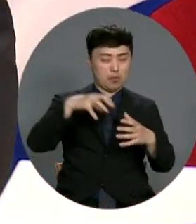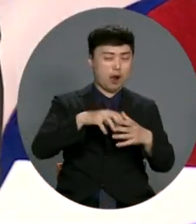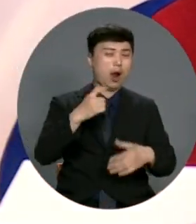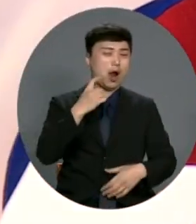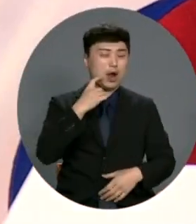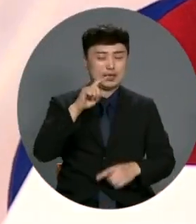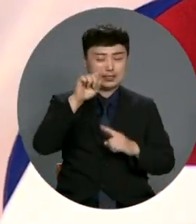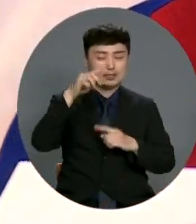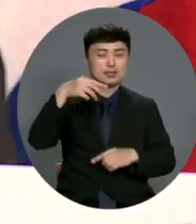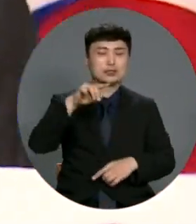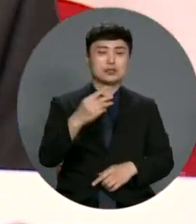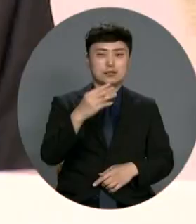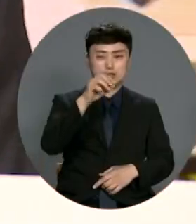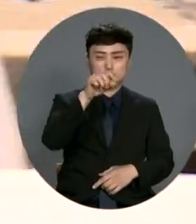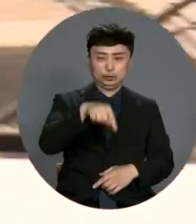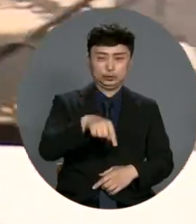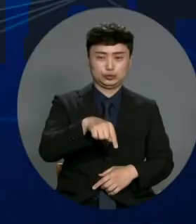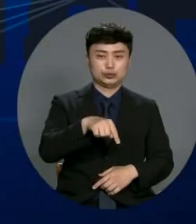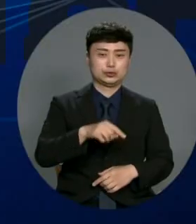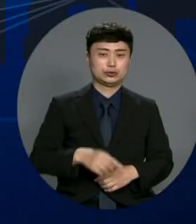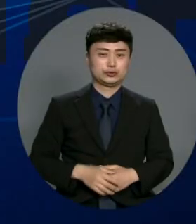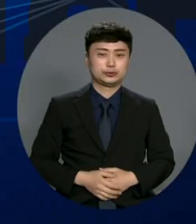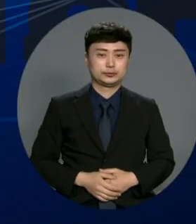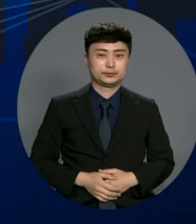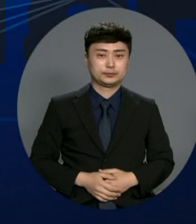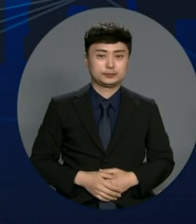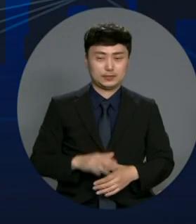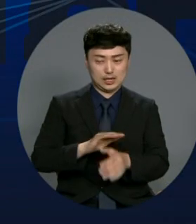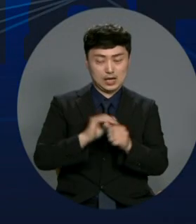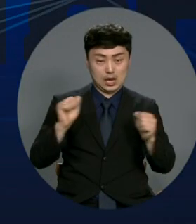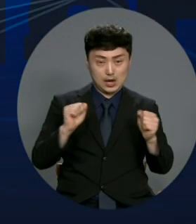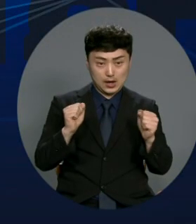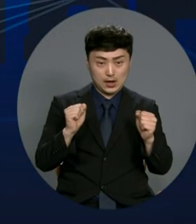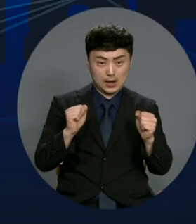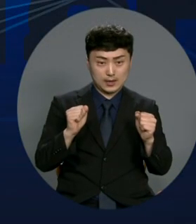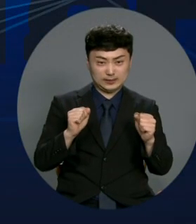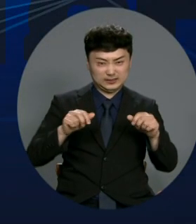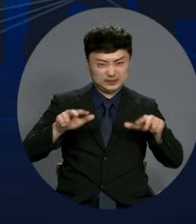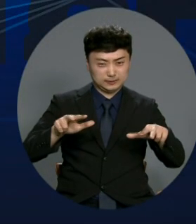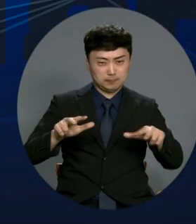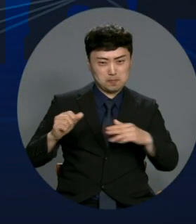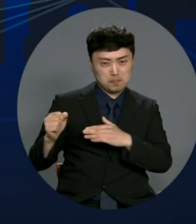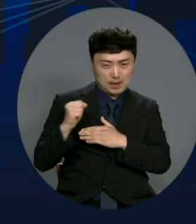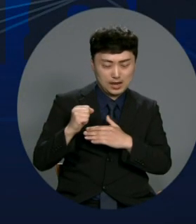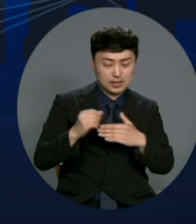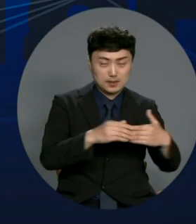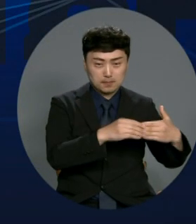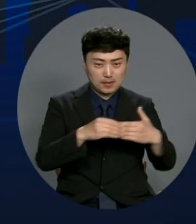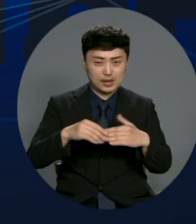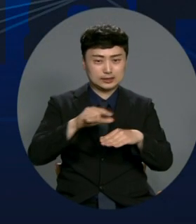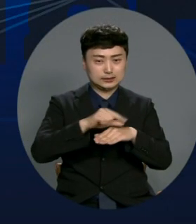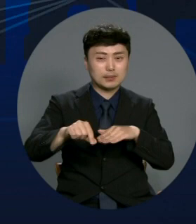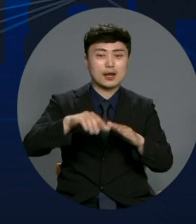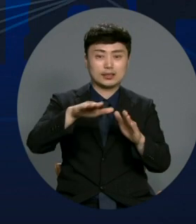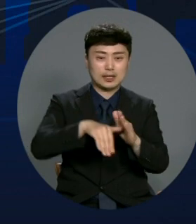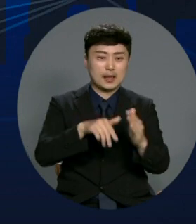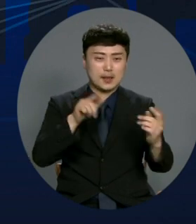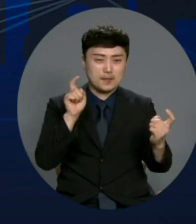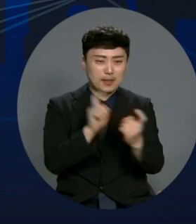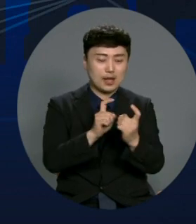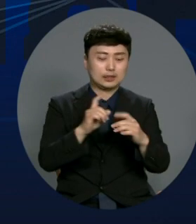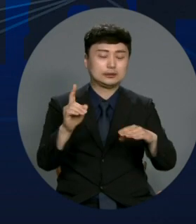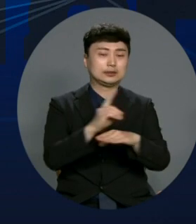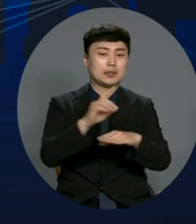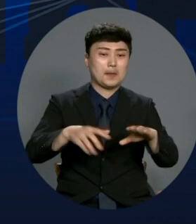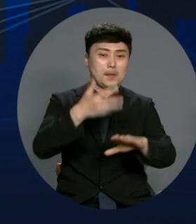만든 AI 도지사입니다. 경상북도가 지금 강력히 추진하는 지방시대 이에 맞춰 디지털